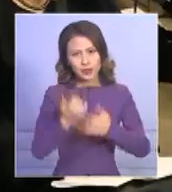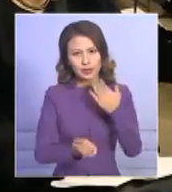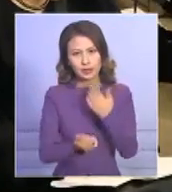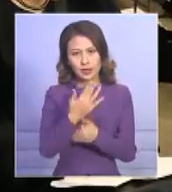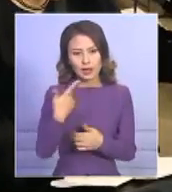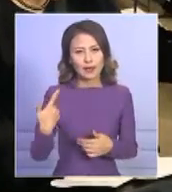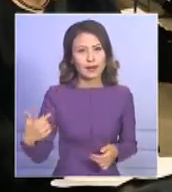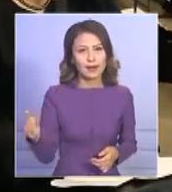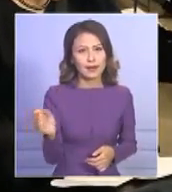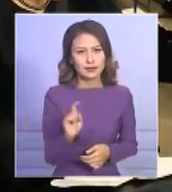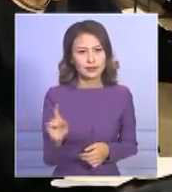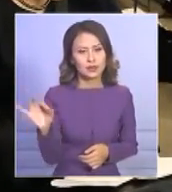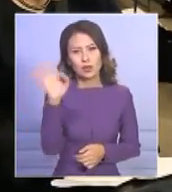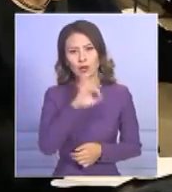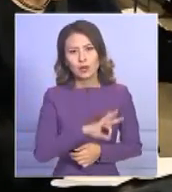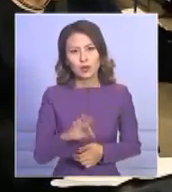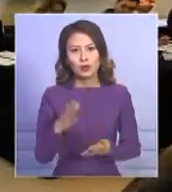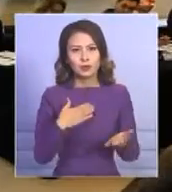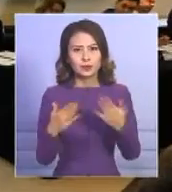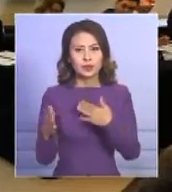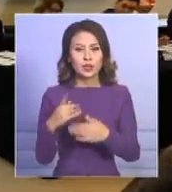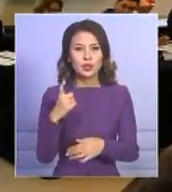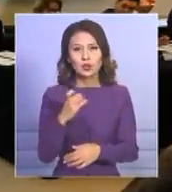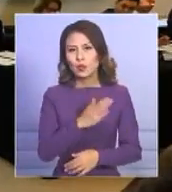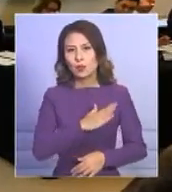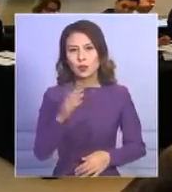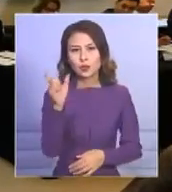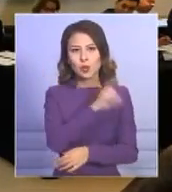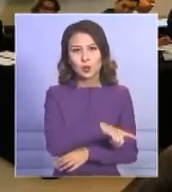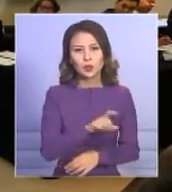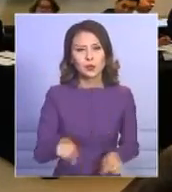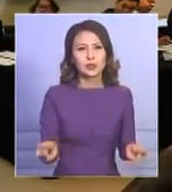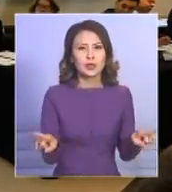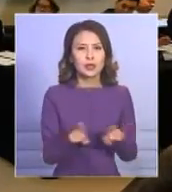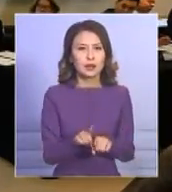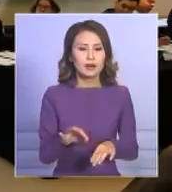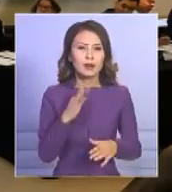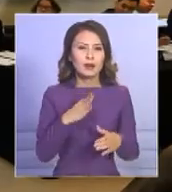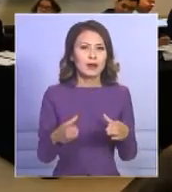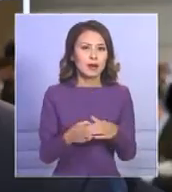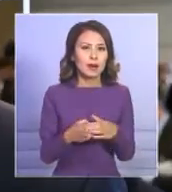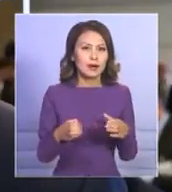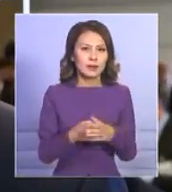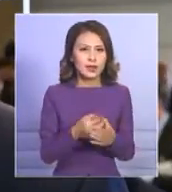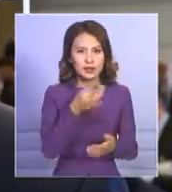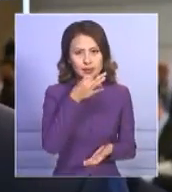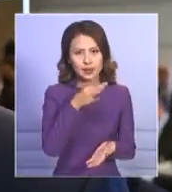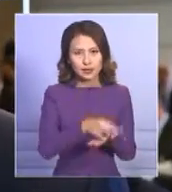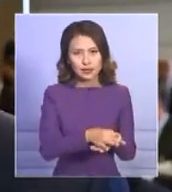және көлік құрылысы салаларынан келген 100-ден астам британиялық компания өкіліне айтып берді.